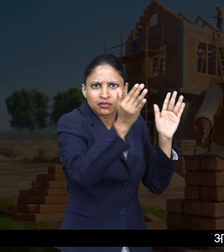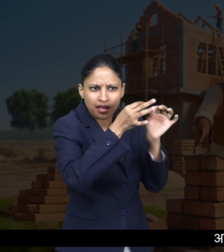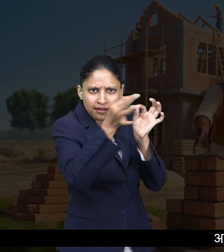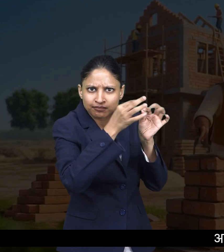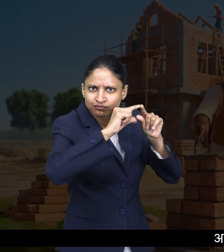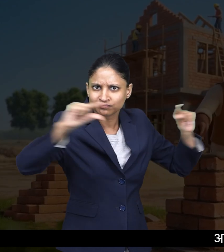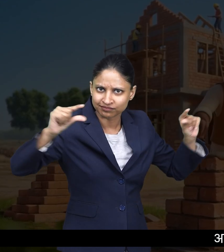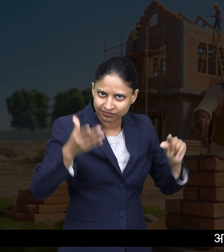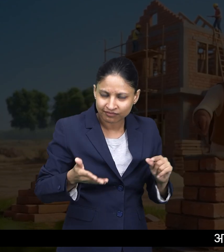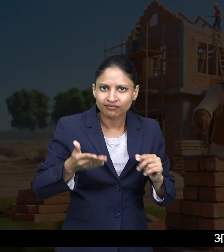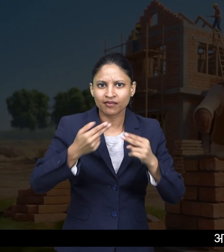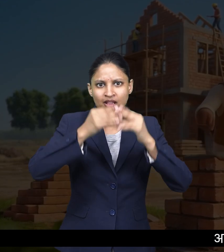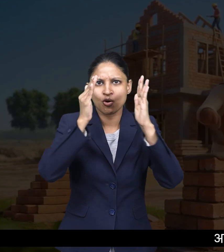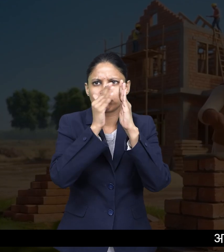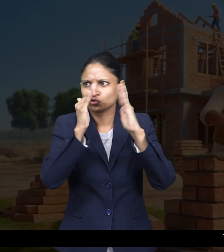आत्मापातळी,